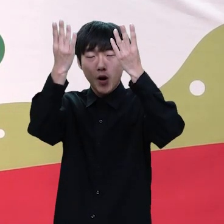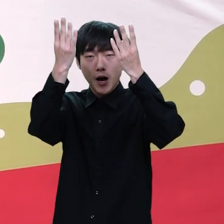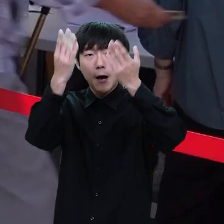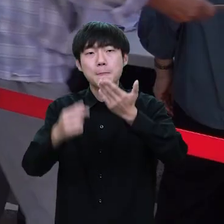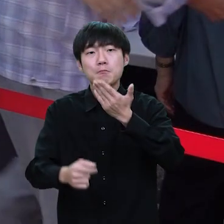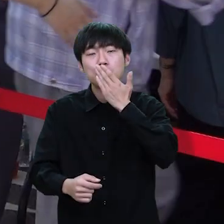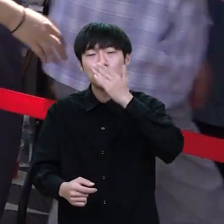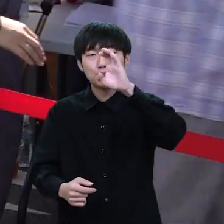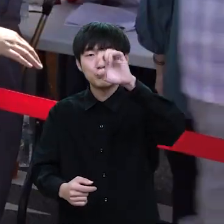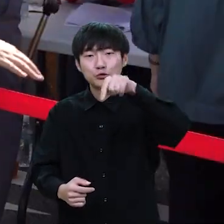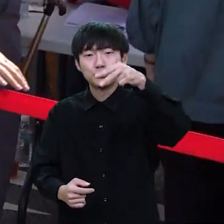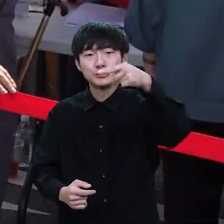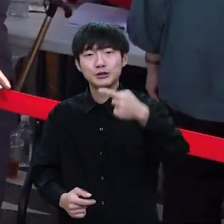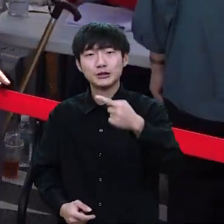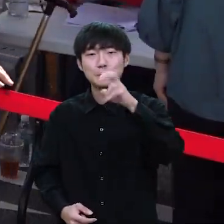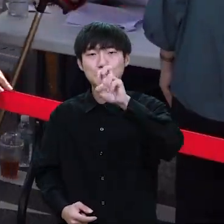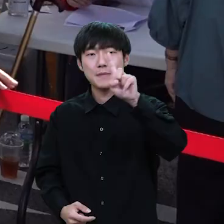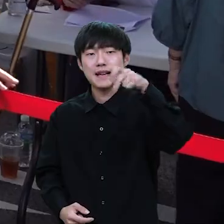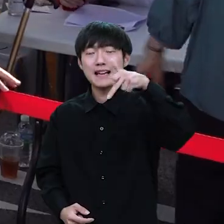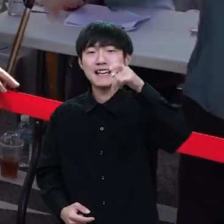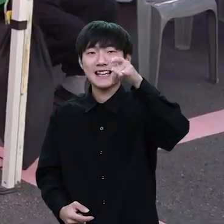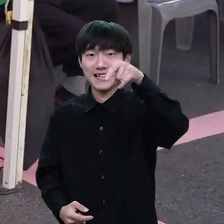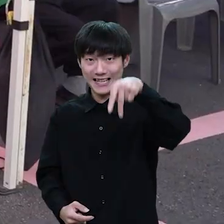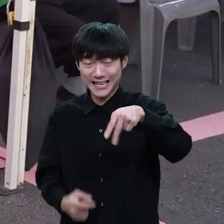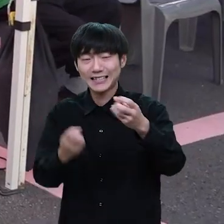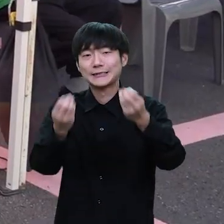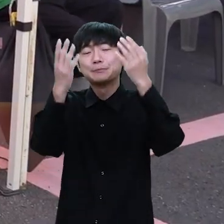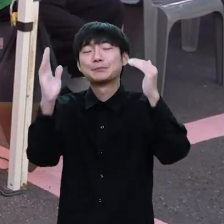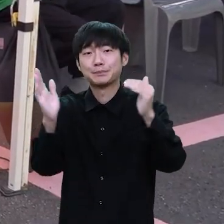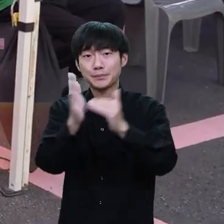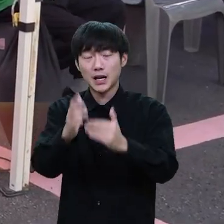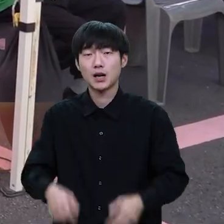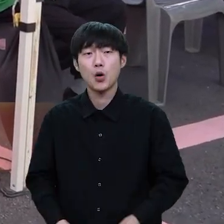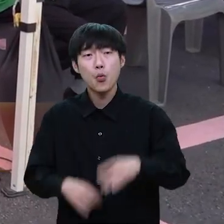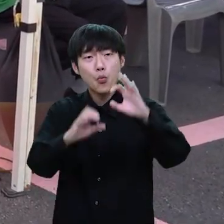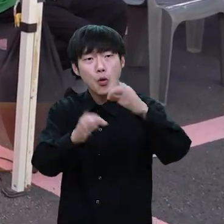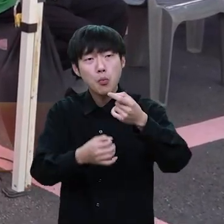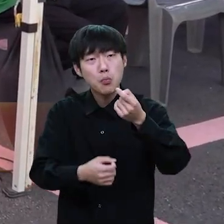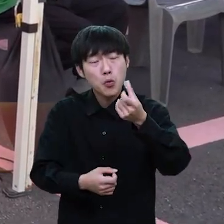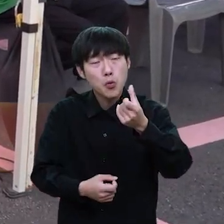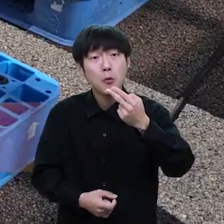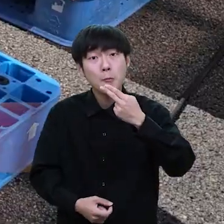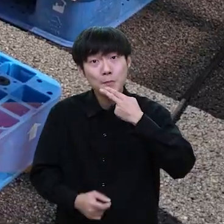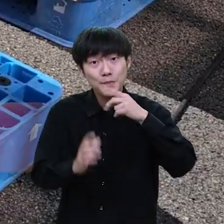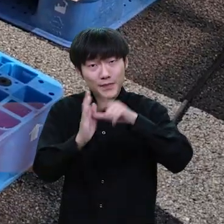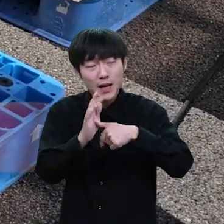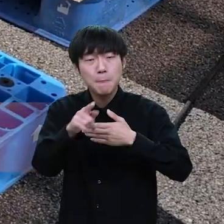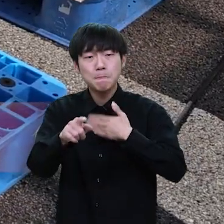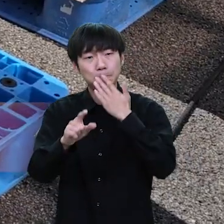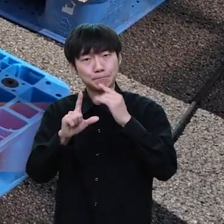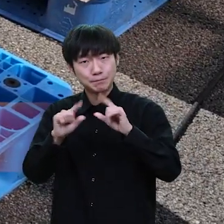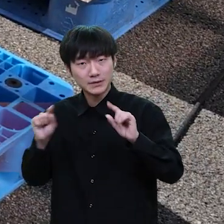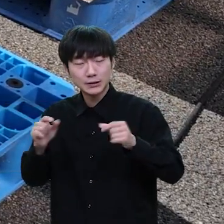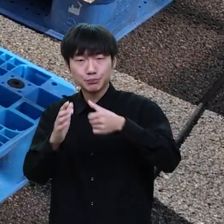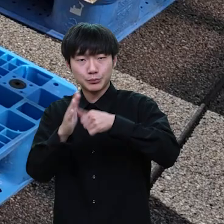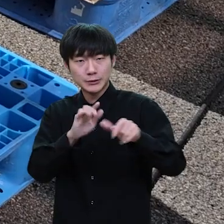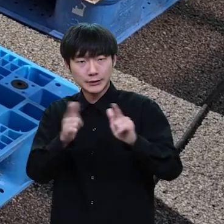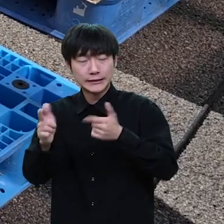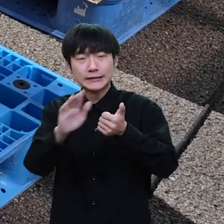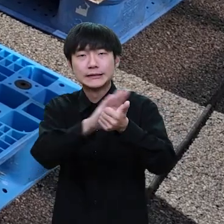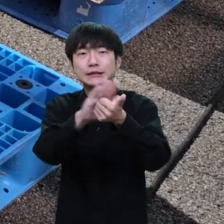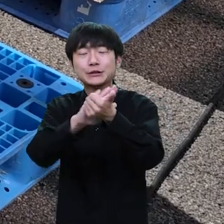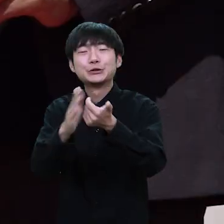개최됐습니다 이번 행사는 생계에 어려움을 겪고 있는 독거 어르신 및 저소득가구에 식료품을 지원하고자